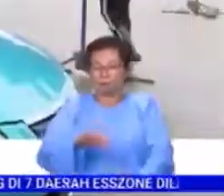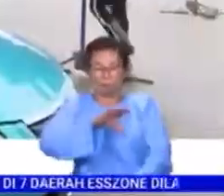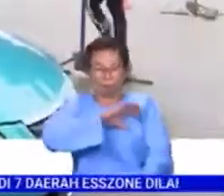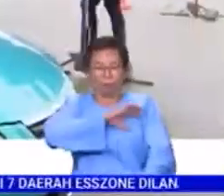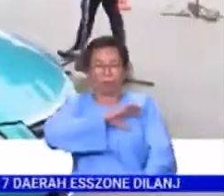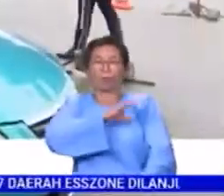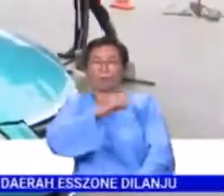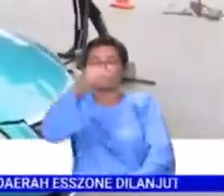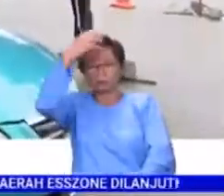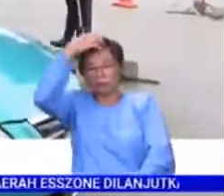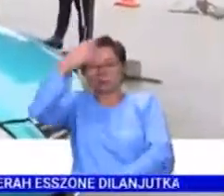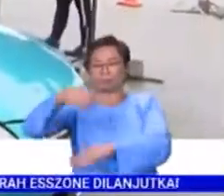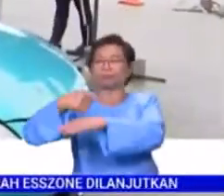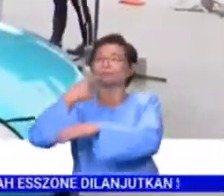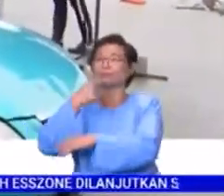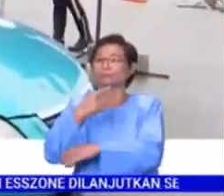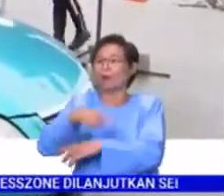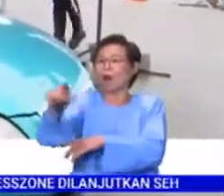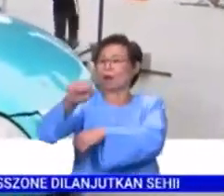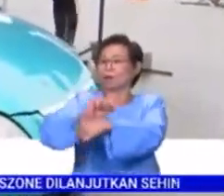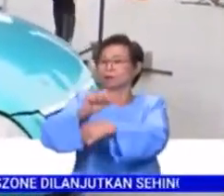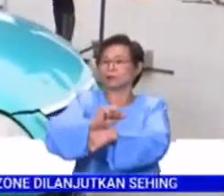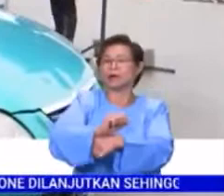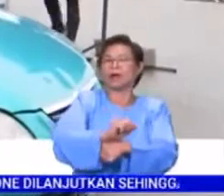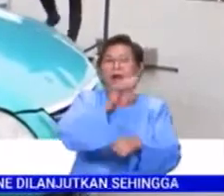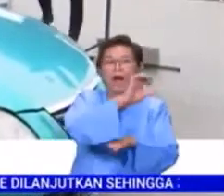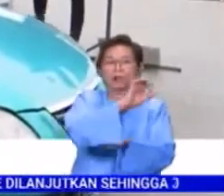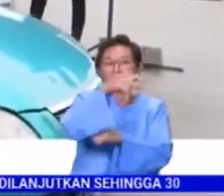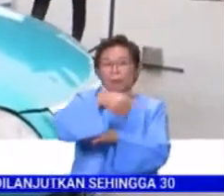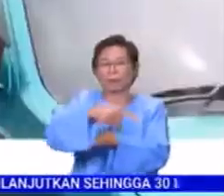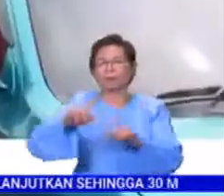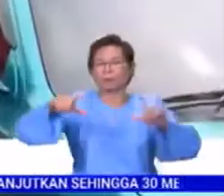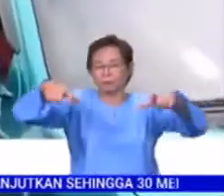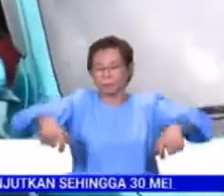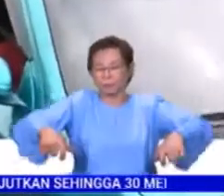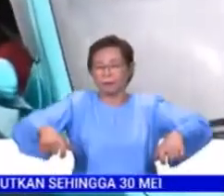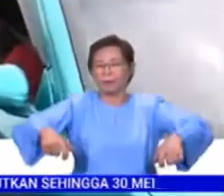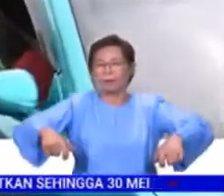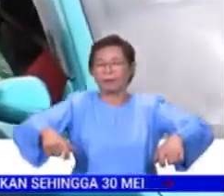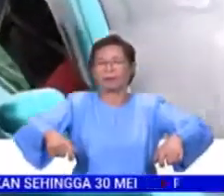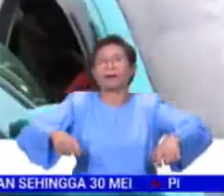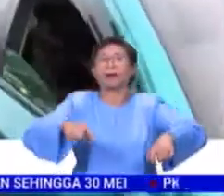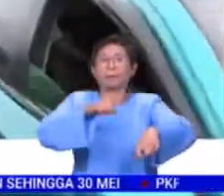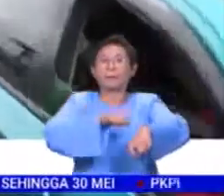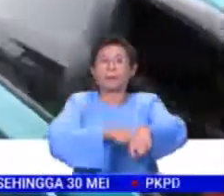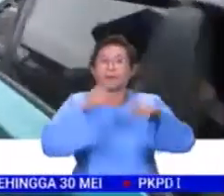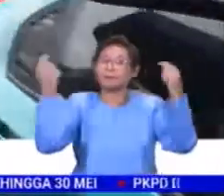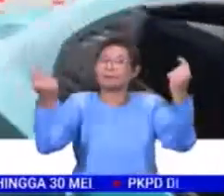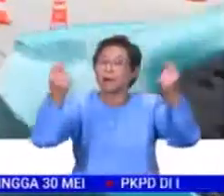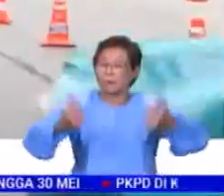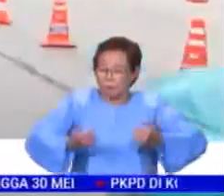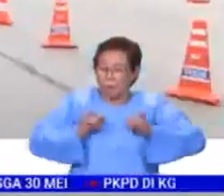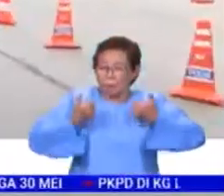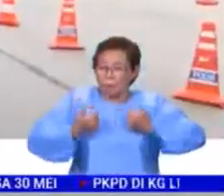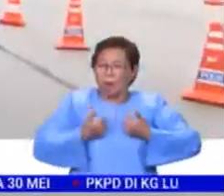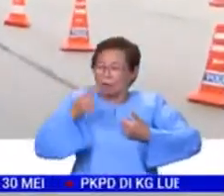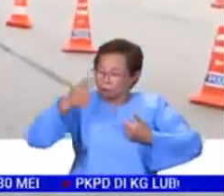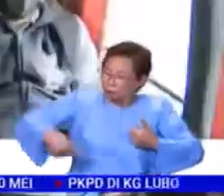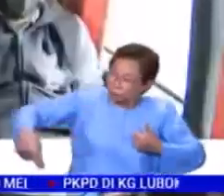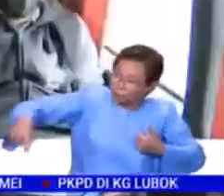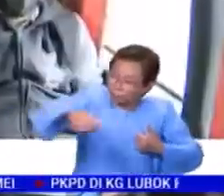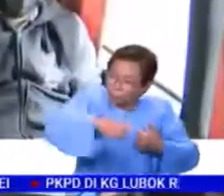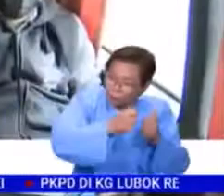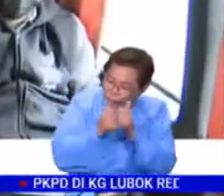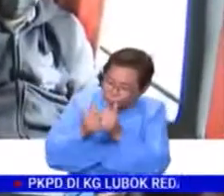Selangor ditugaskan memantau SOP PKP sempena Aidilfitri kali ini. Orang ramai juga dinasihat agar turut